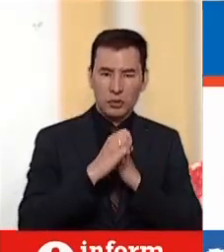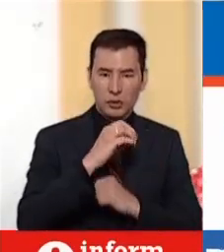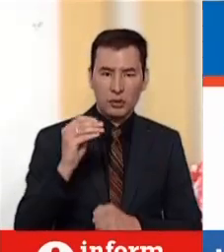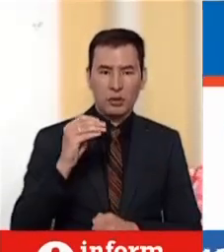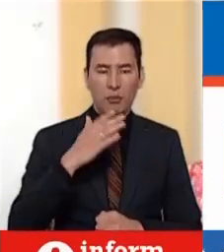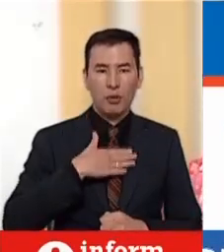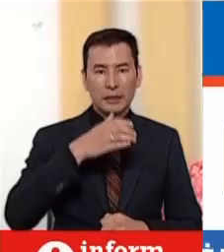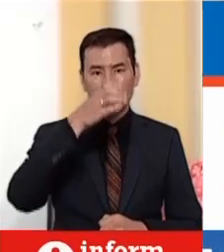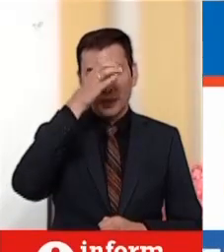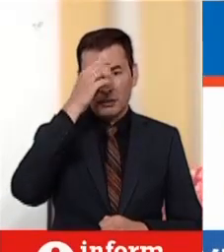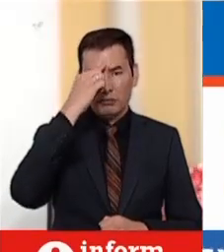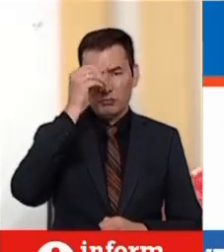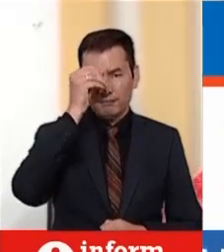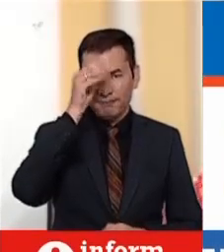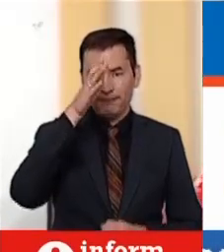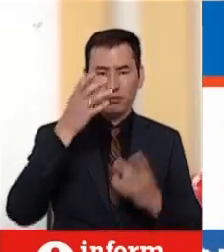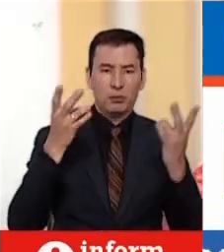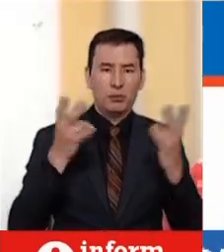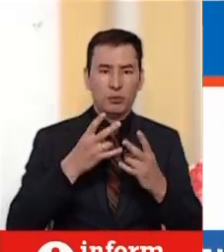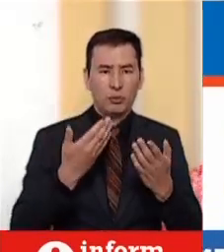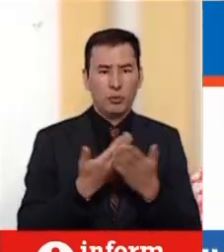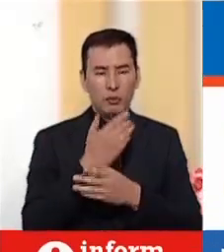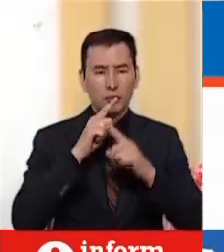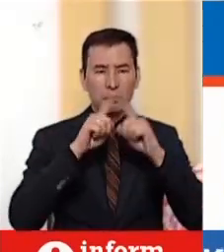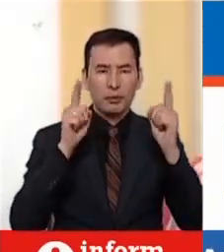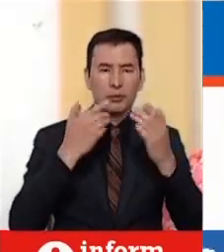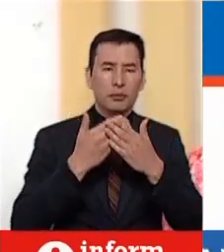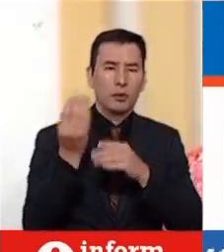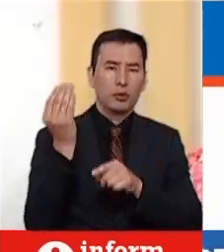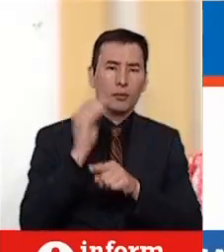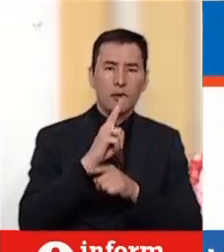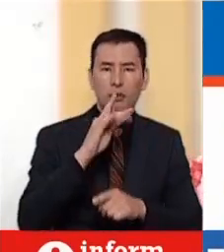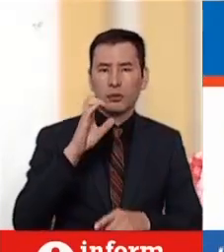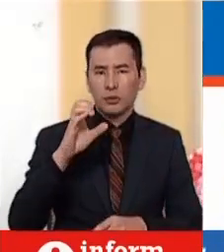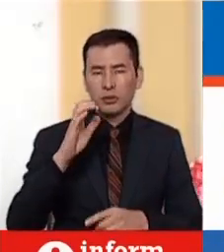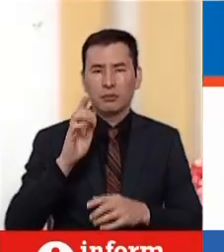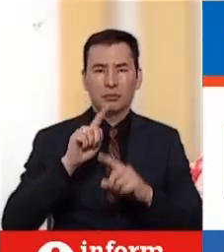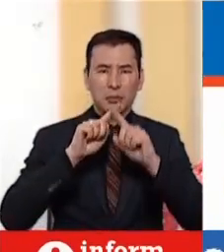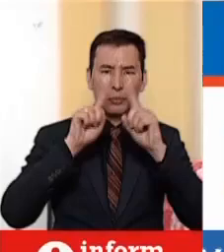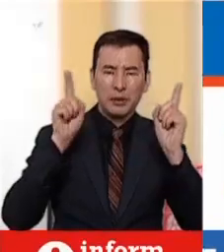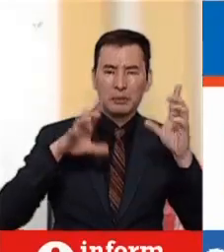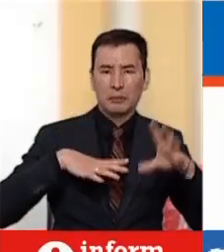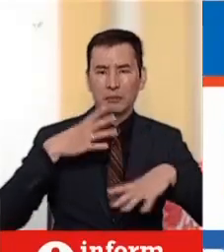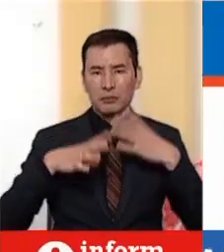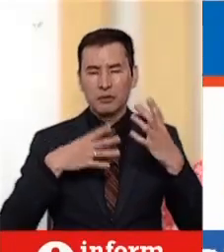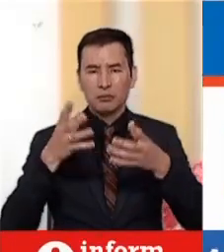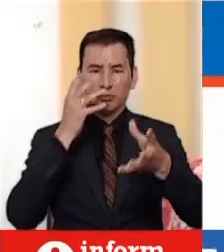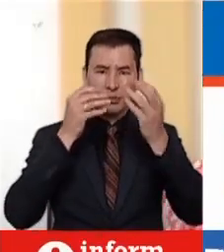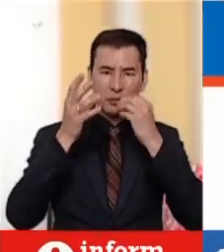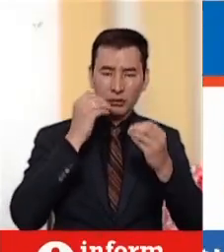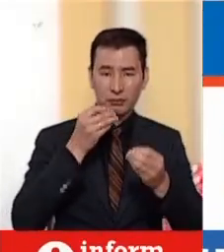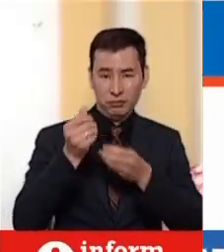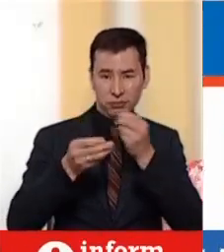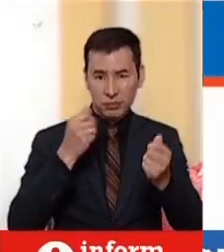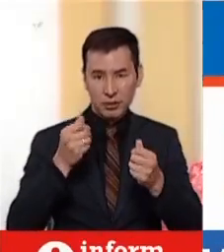свои знания какими-то новыми навыками. Да? То есть это могут быть какие-то курсы дополнительные, это могут быть какие-то, не знаю, там тренинги, вебинары. Сейчас, благо, огромное